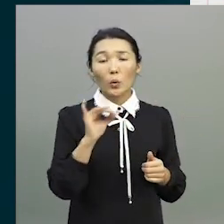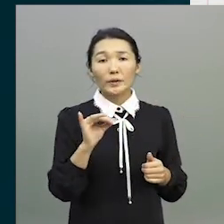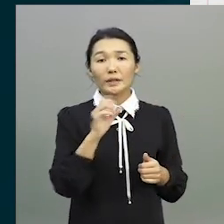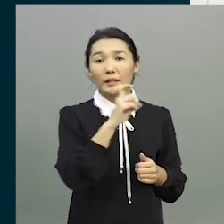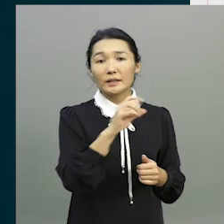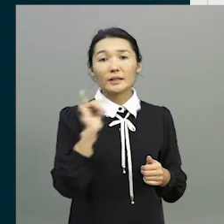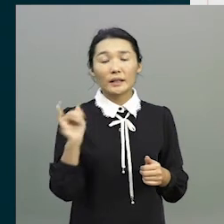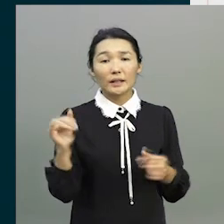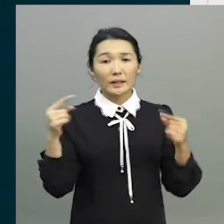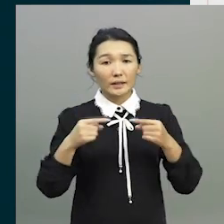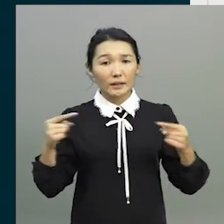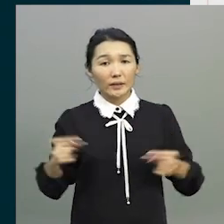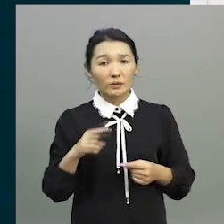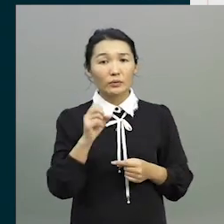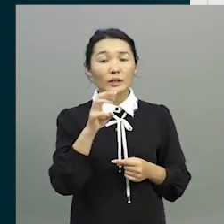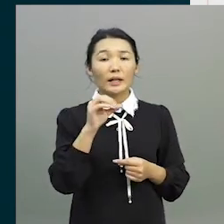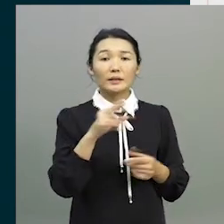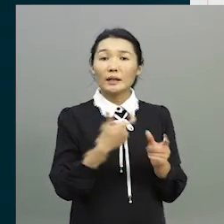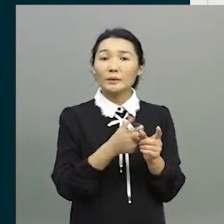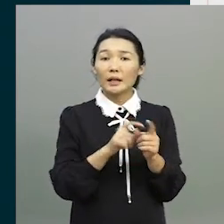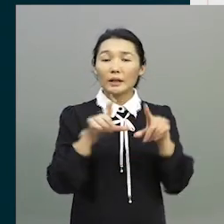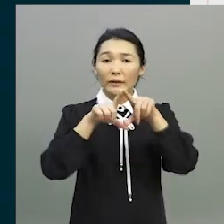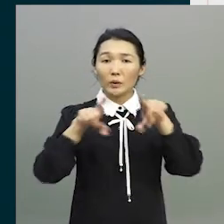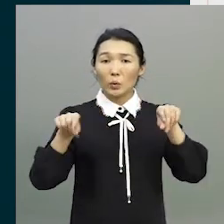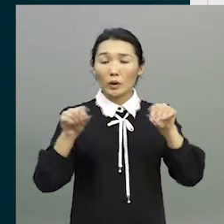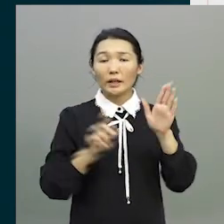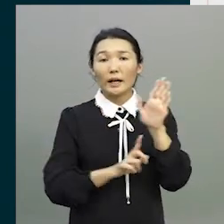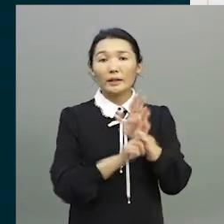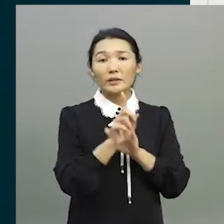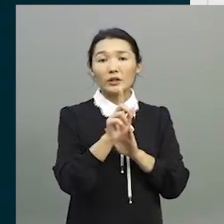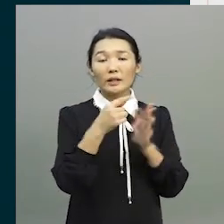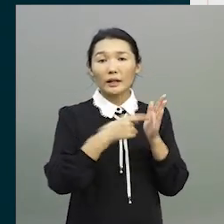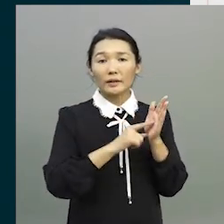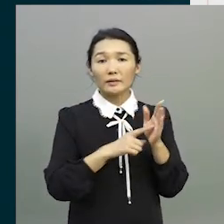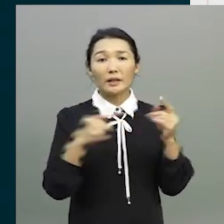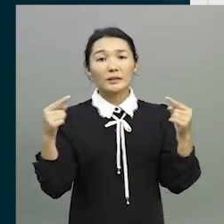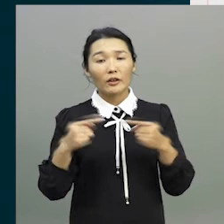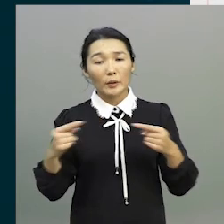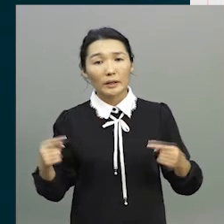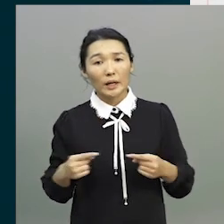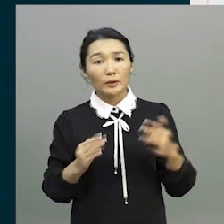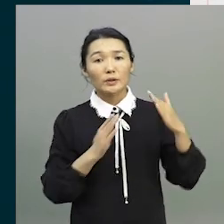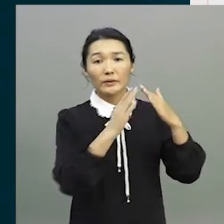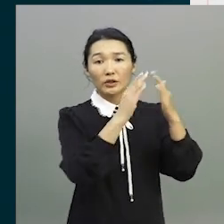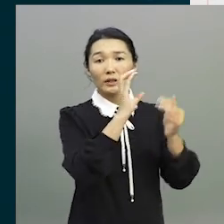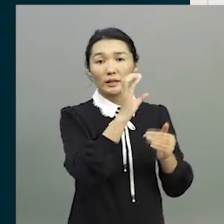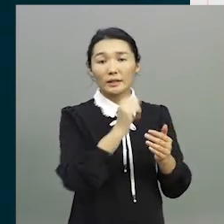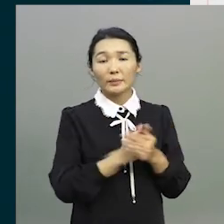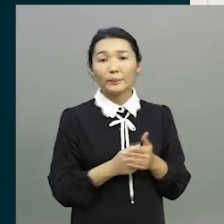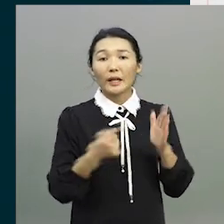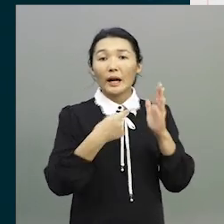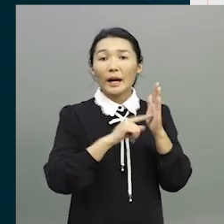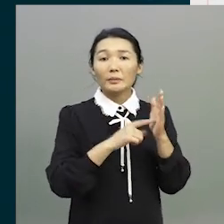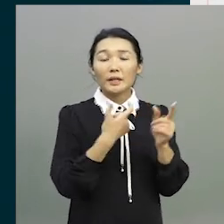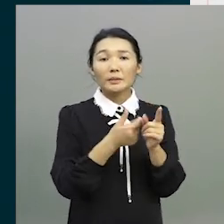соответствует катетом данного треугольника а начало координат совпадает с вершиной c отметим на